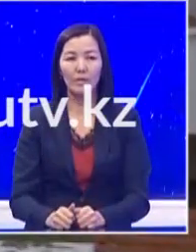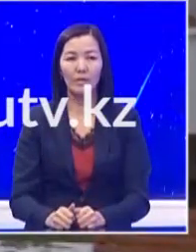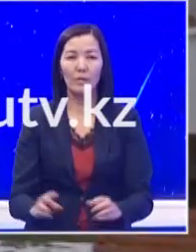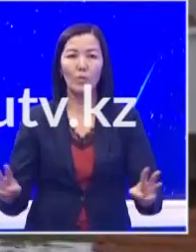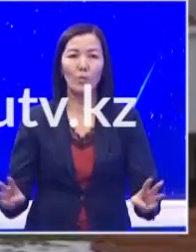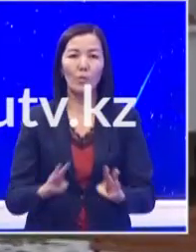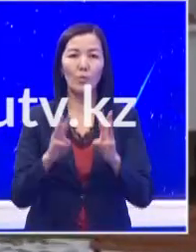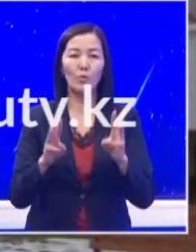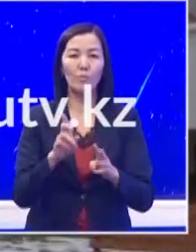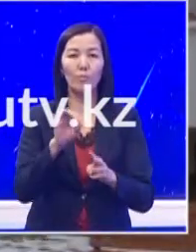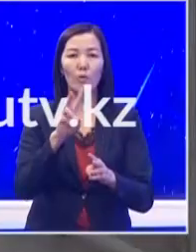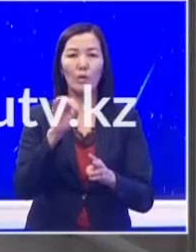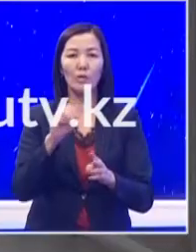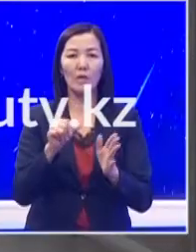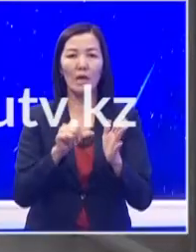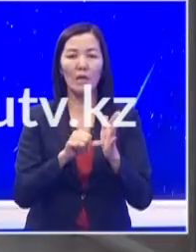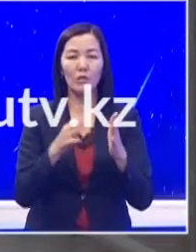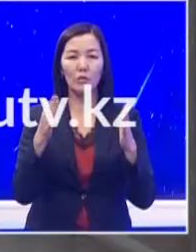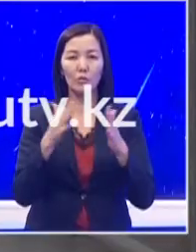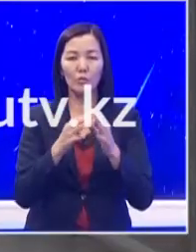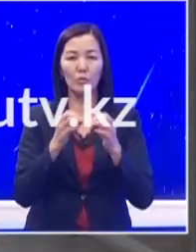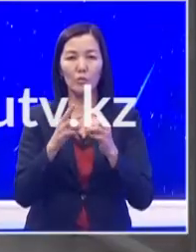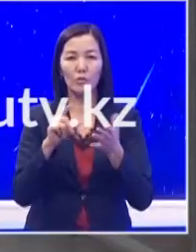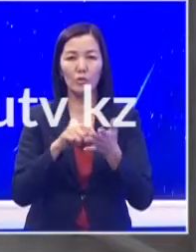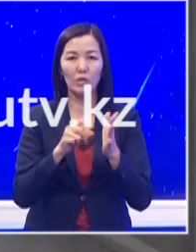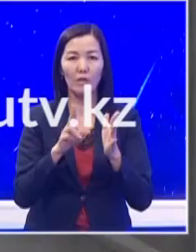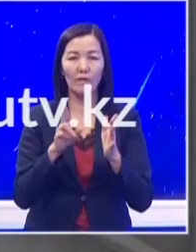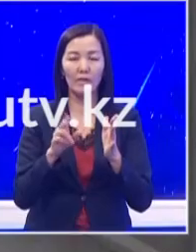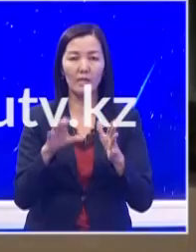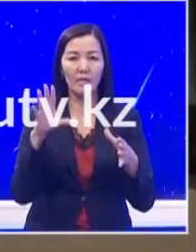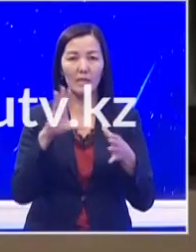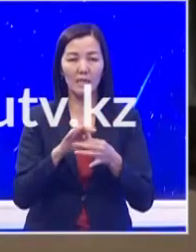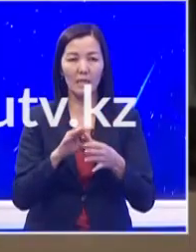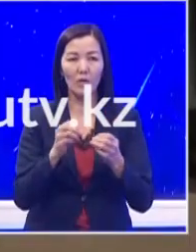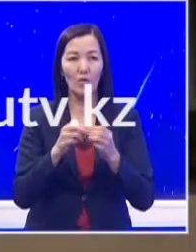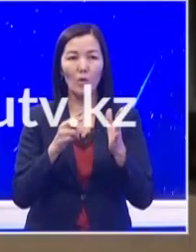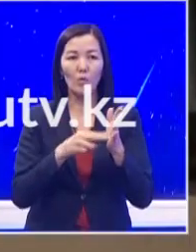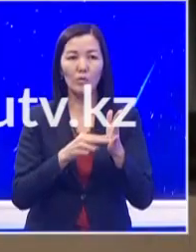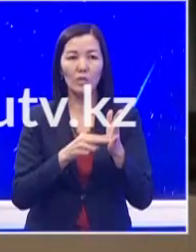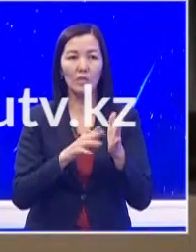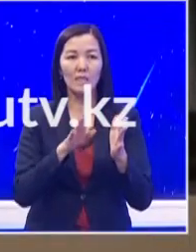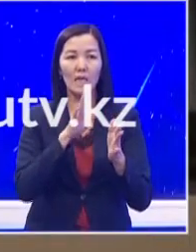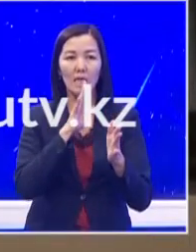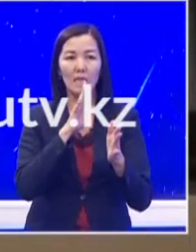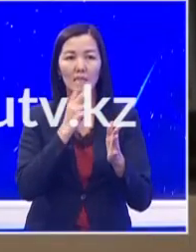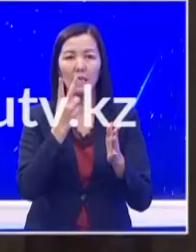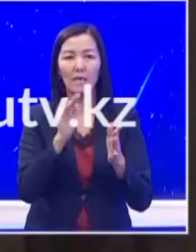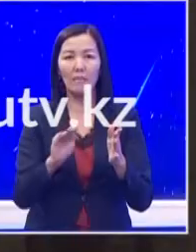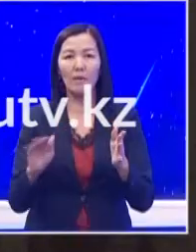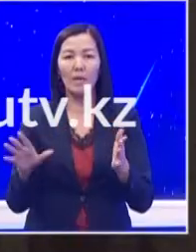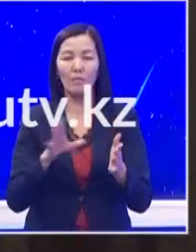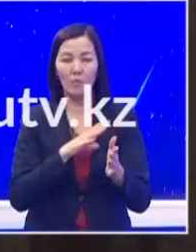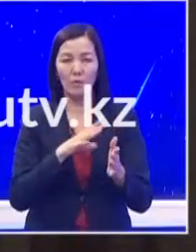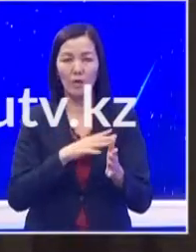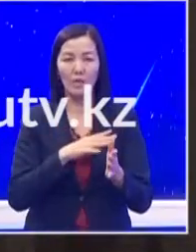Өрт болашақ шағын ауданындағы 6-шы үй 10-шы пәтерде тіркелді. Баспанада 17 жастағы бойжеткенмен екі бала болған. Оқыс оқиға